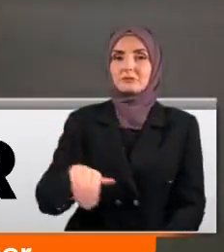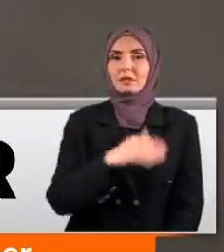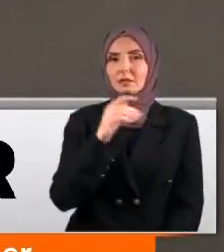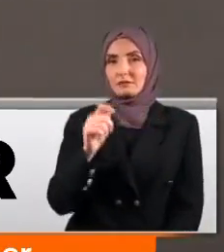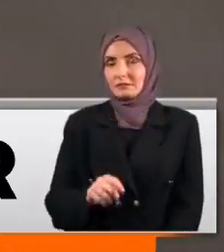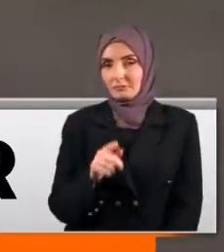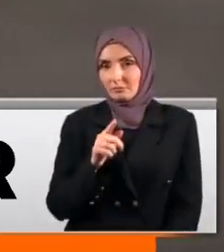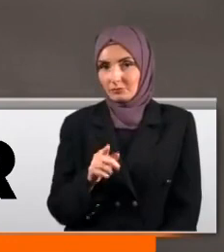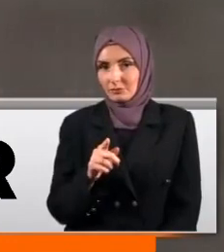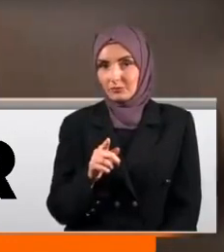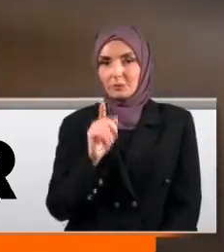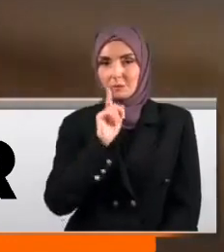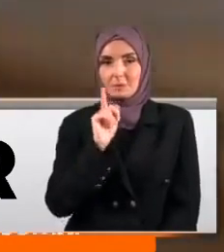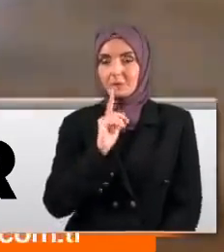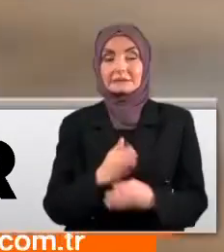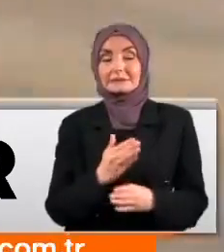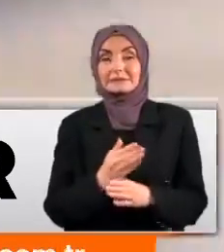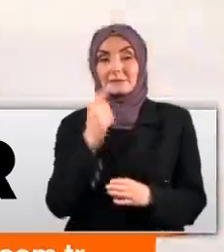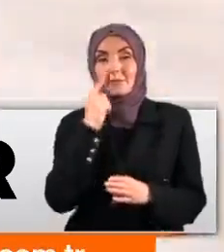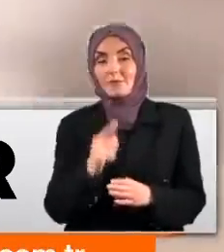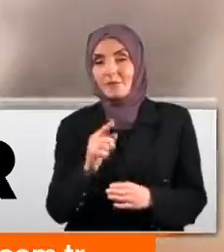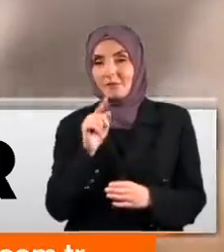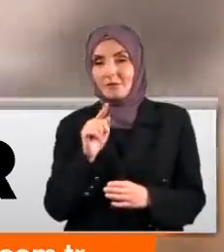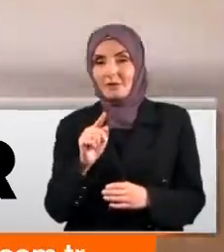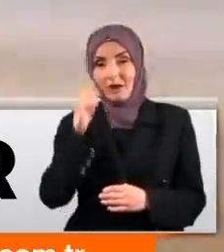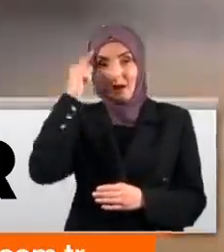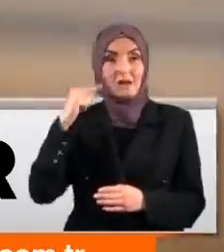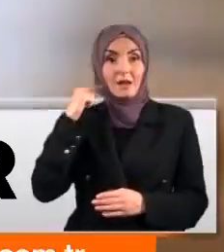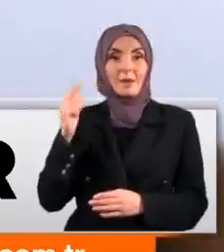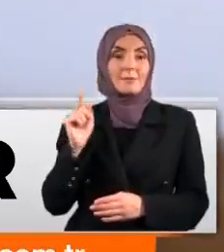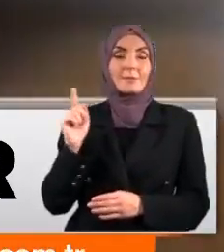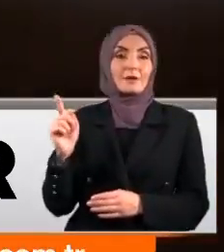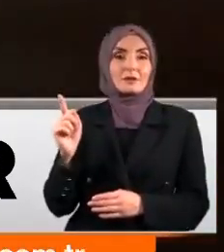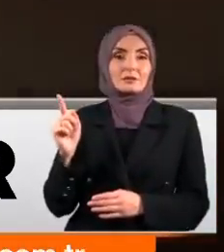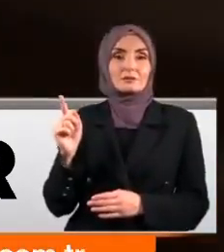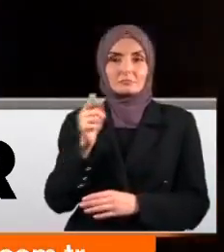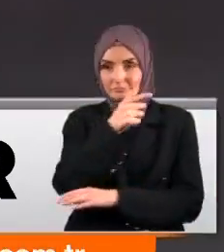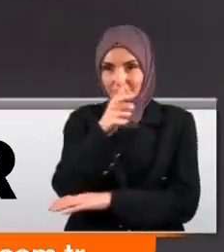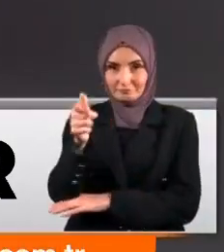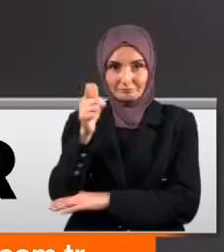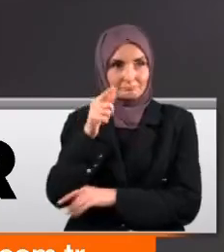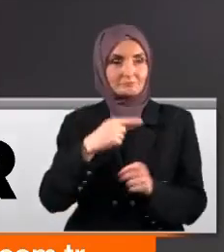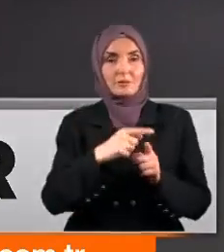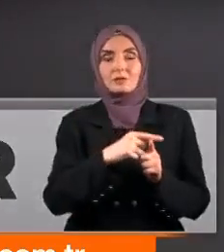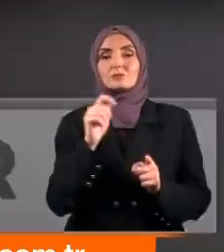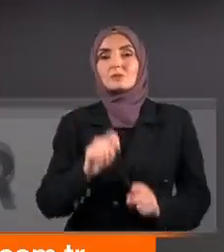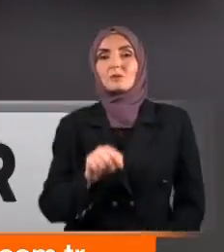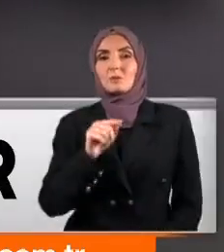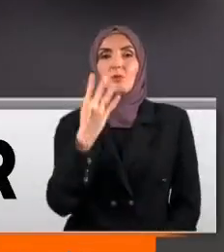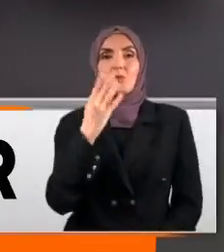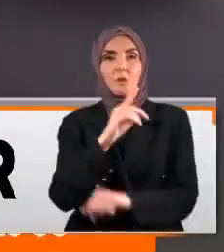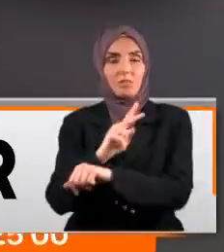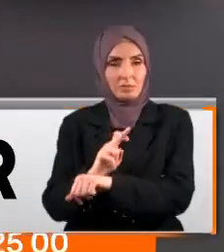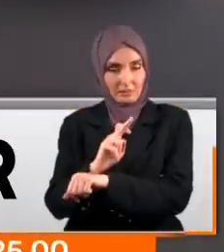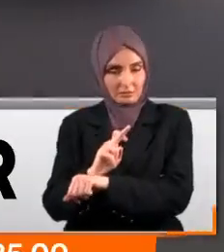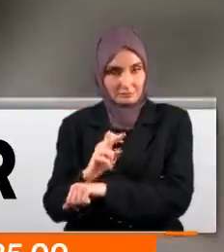olası gerekçeleri Azerbaycan makamları İşte bu görüntülerle paylaşıyor bölgede Şimdiye dek 4 tank bir askeri araç